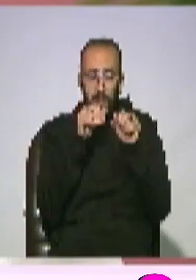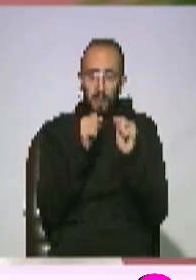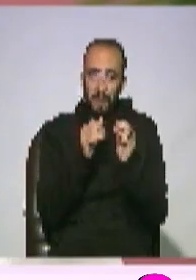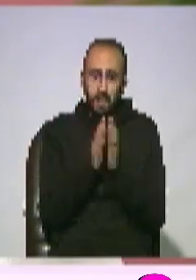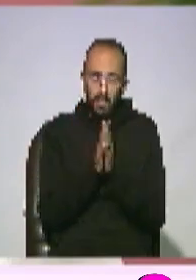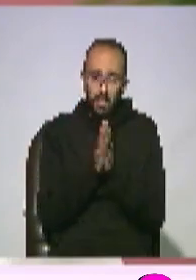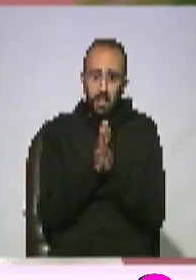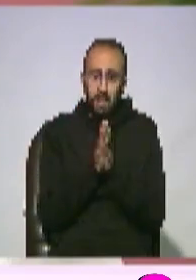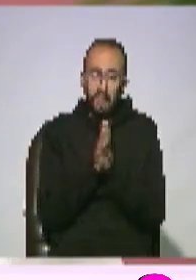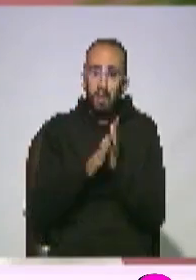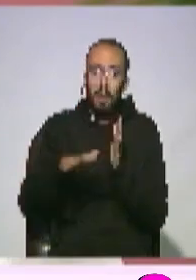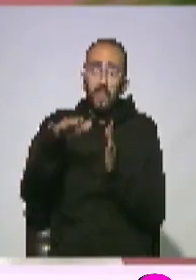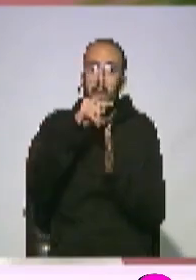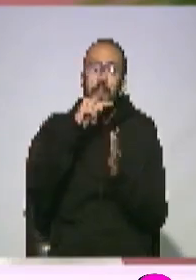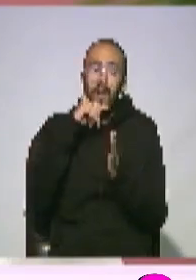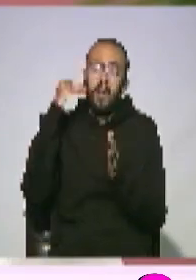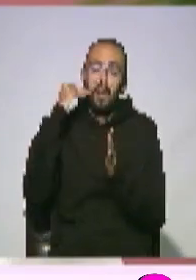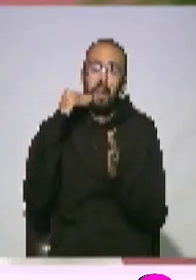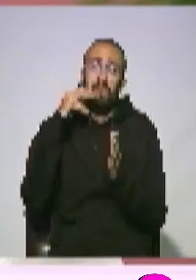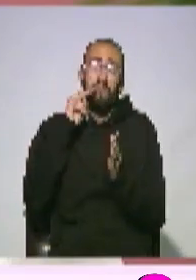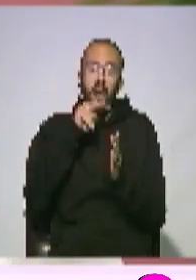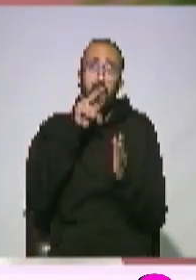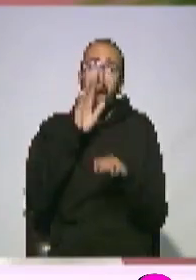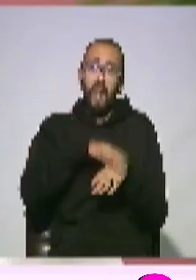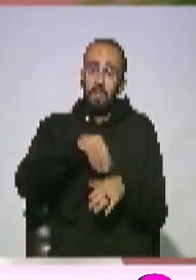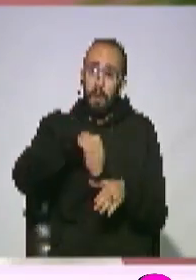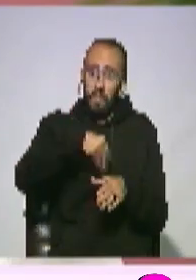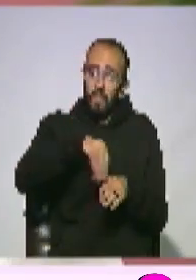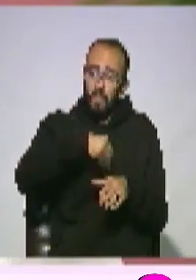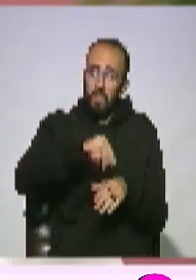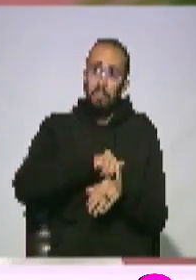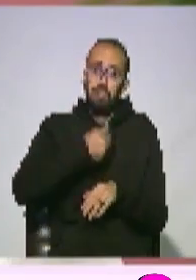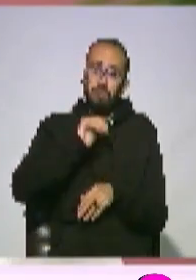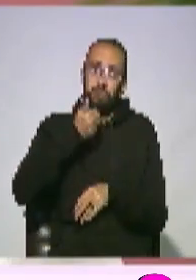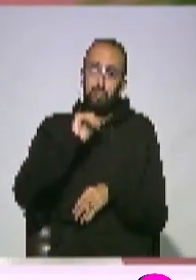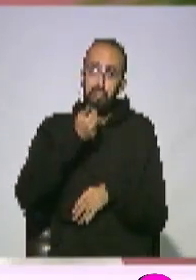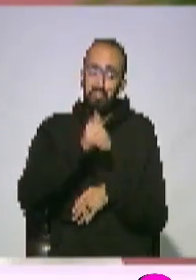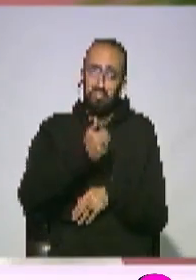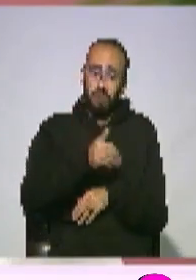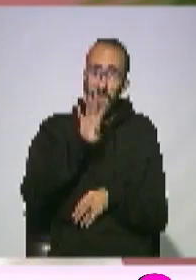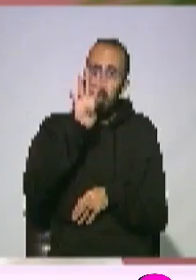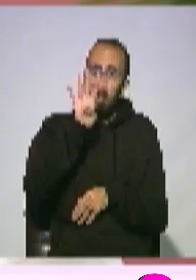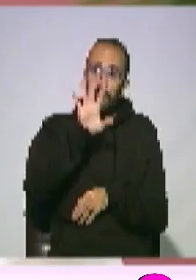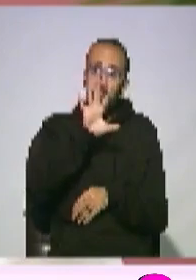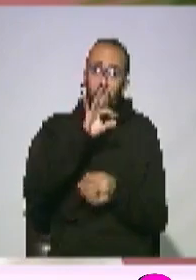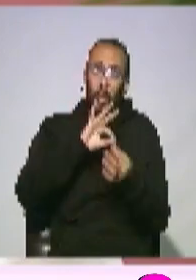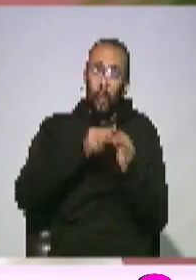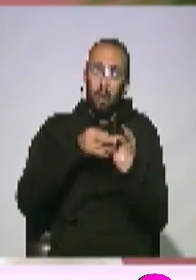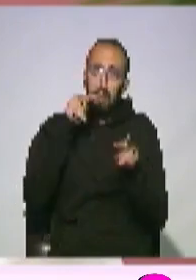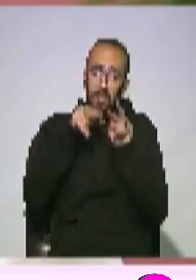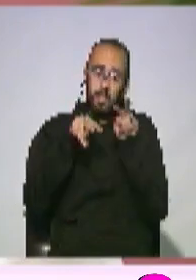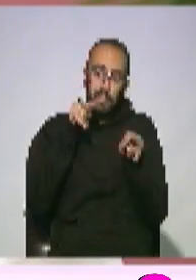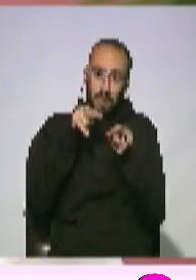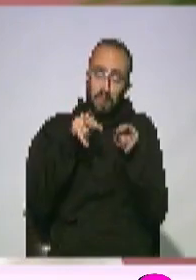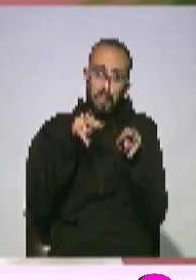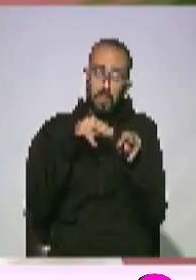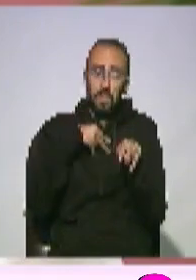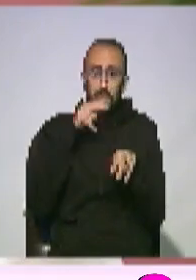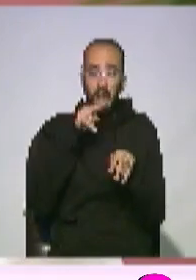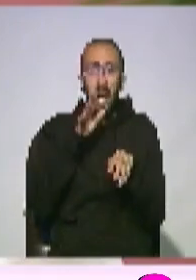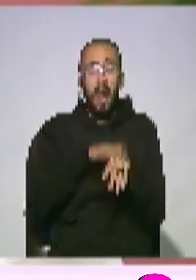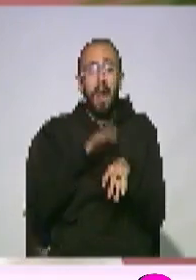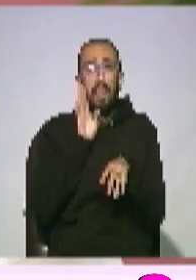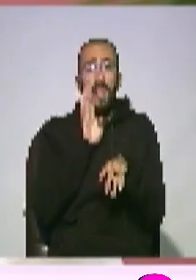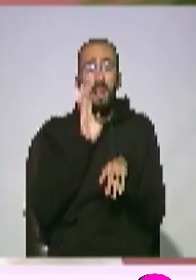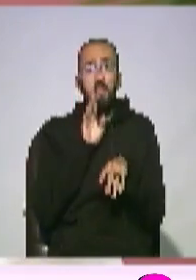ما السيدات الفضليات بيفضلوا يشاهدوا الطهي بالاربعه من الخمسه مليون مشاهده، انا بشوف مثلا اي فيديو